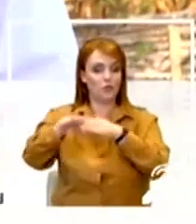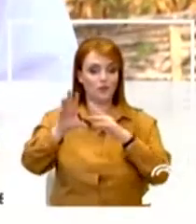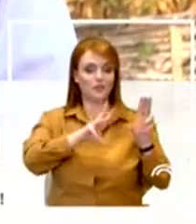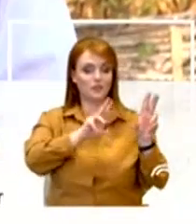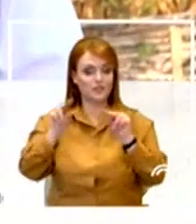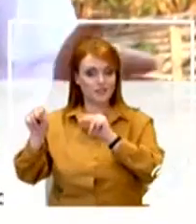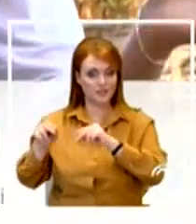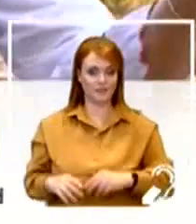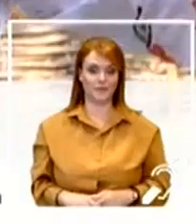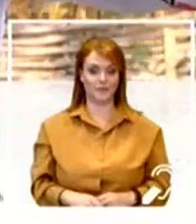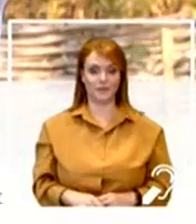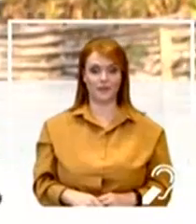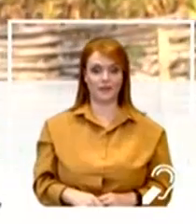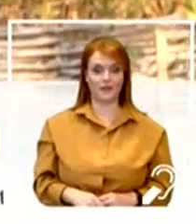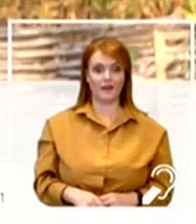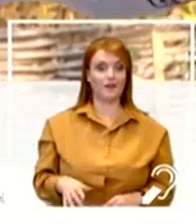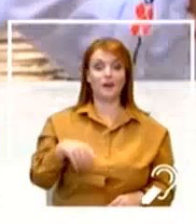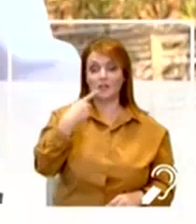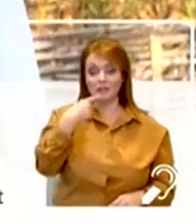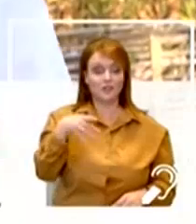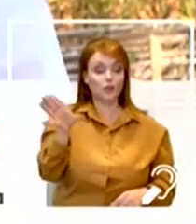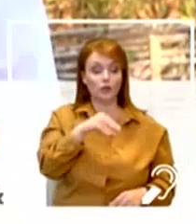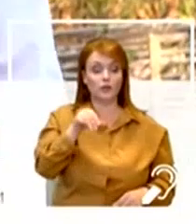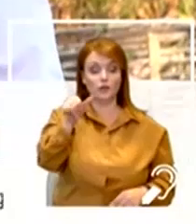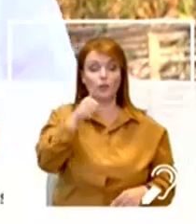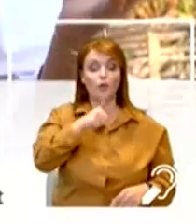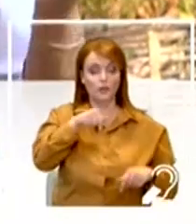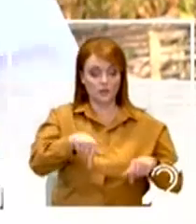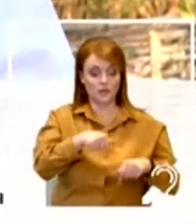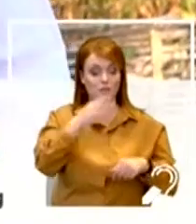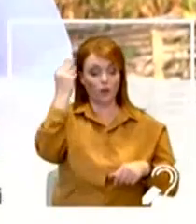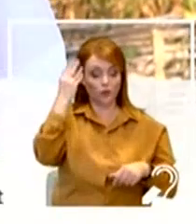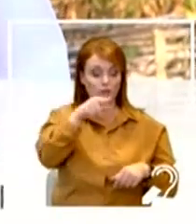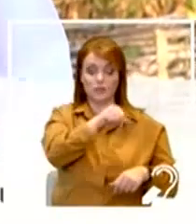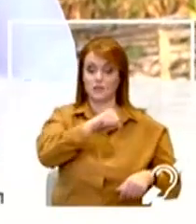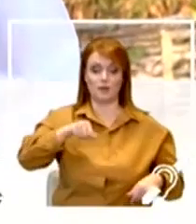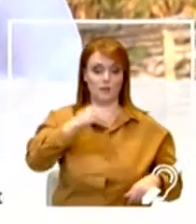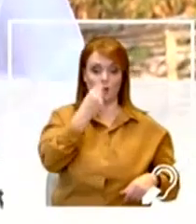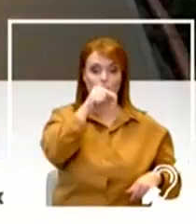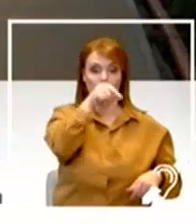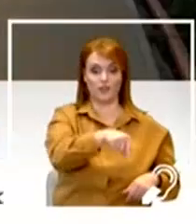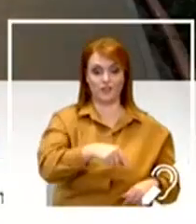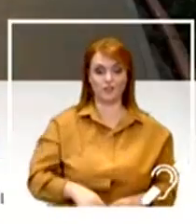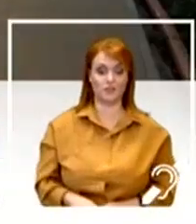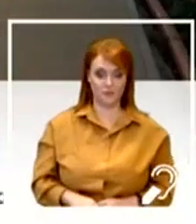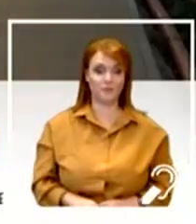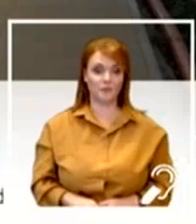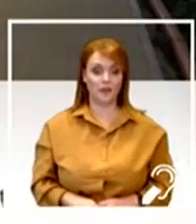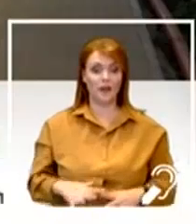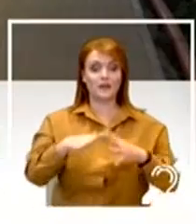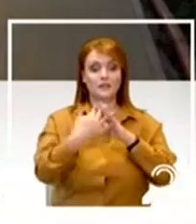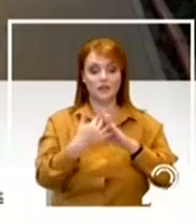ei spun că din toate experiențele de pe Dunăre care le fac, la Moldova este cel mai bine. Satul Văleni a